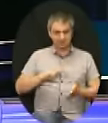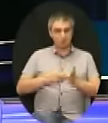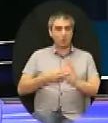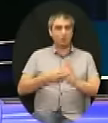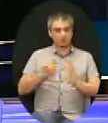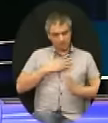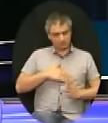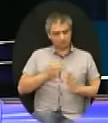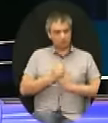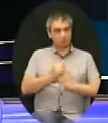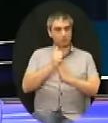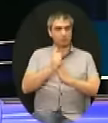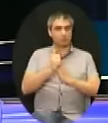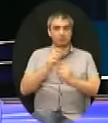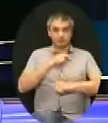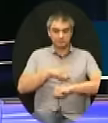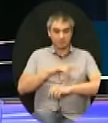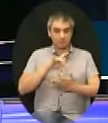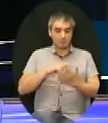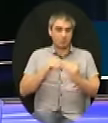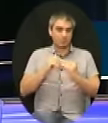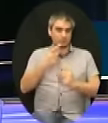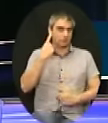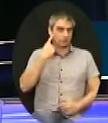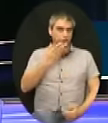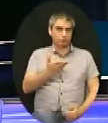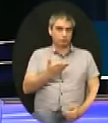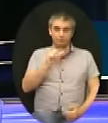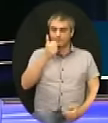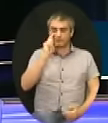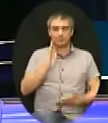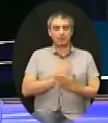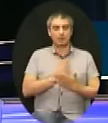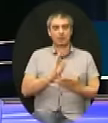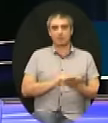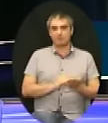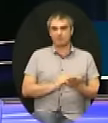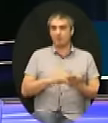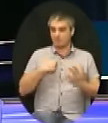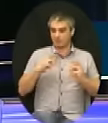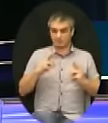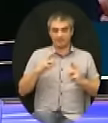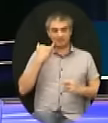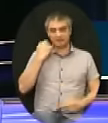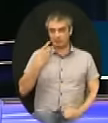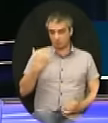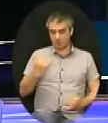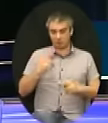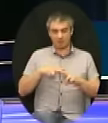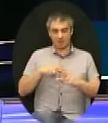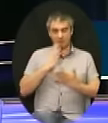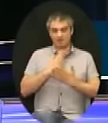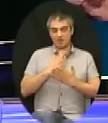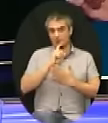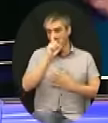עם רצון להנהיג. הזמן והמקום המתאים, אתם תשמעו ממנו. קודם כל צריכים לקבוע. ואני מקווה שהרצוג עכשיו, אחרי